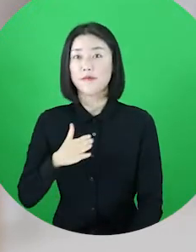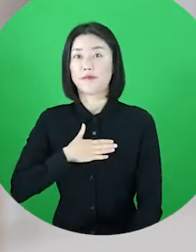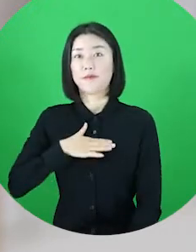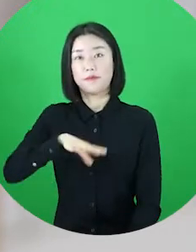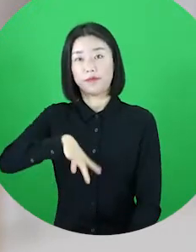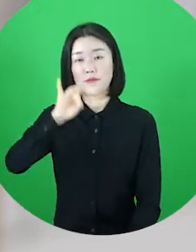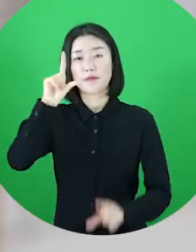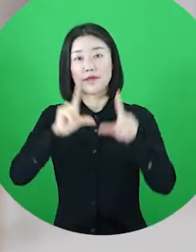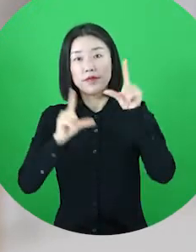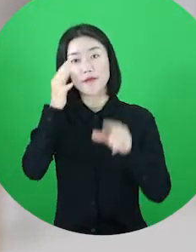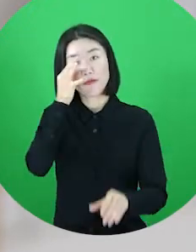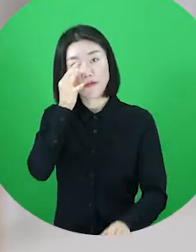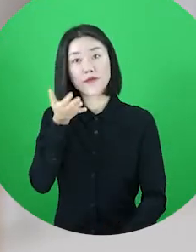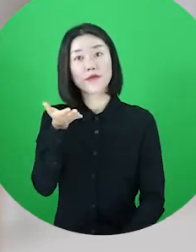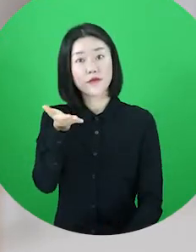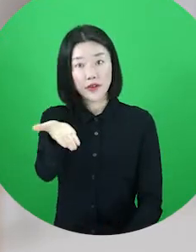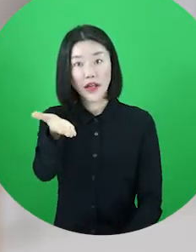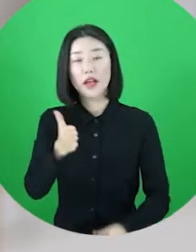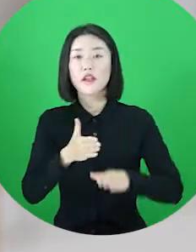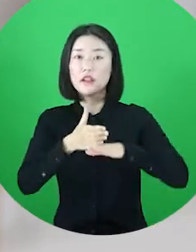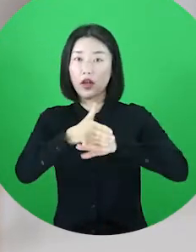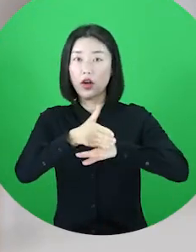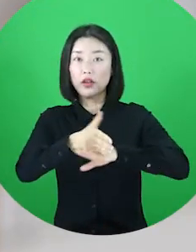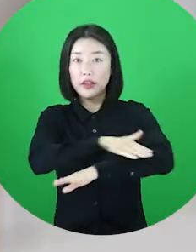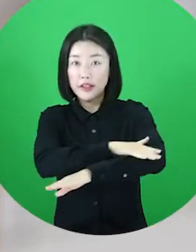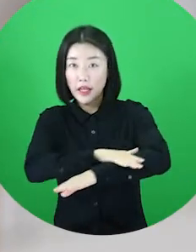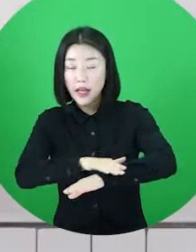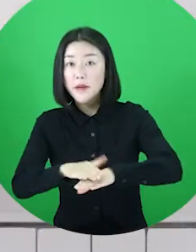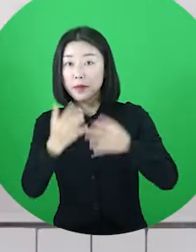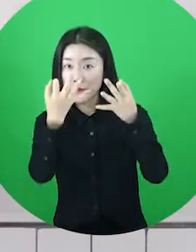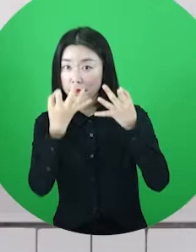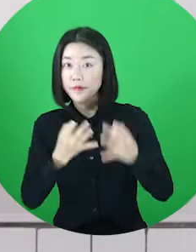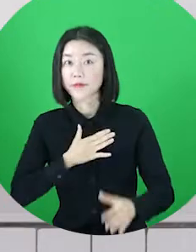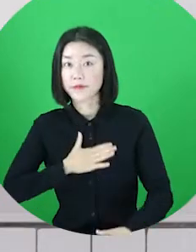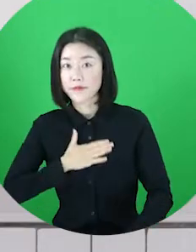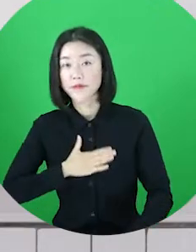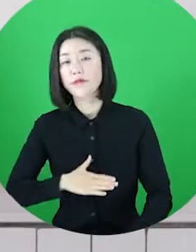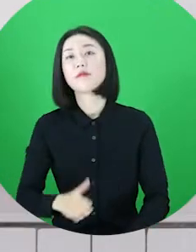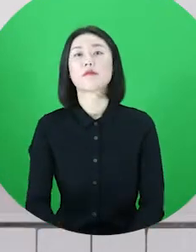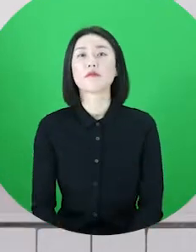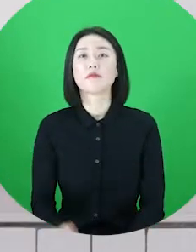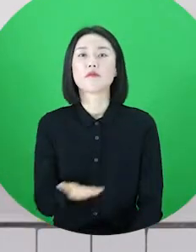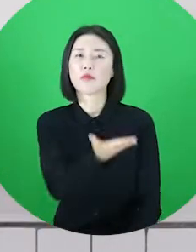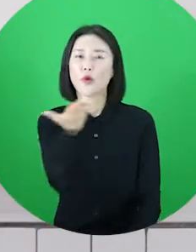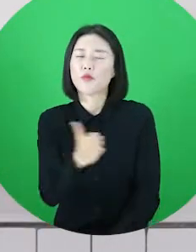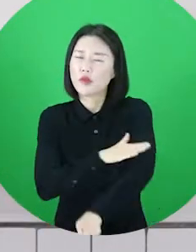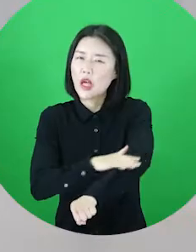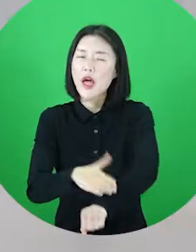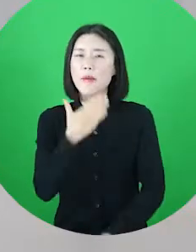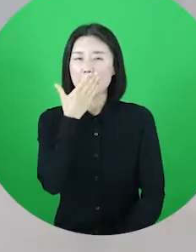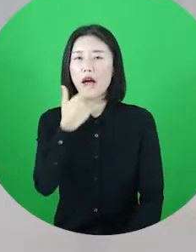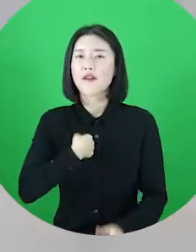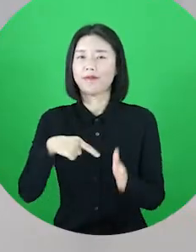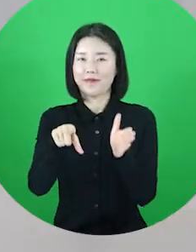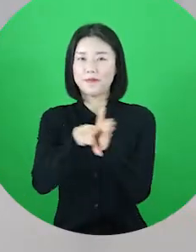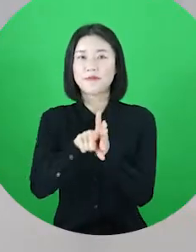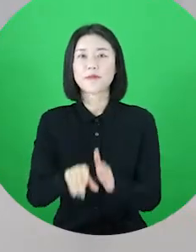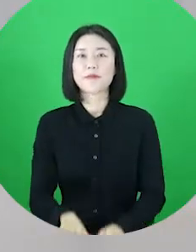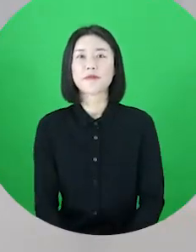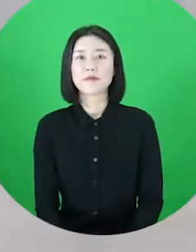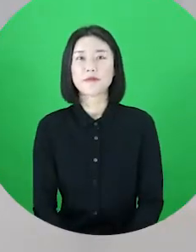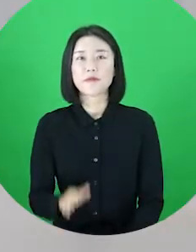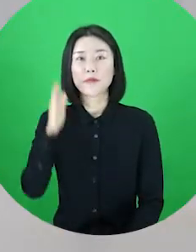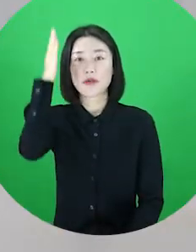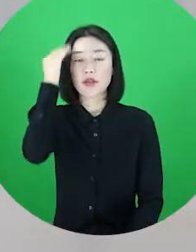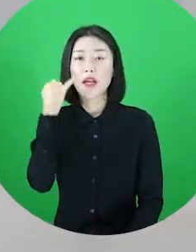잘 보고 천천히 따라해 보도록 해요. 충분히 잘 할 수 있을 거예요. 간장